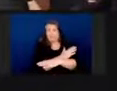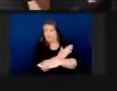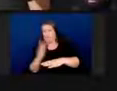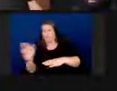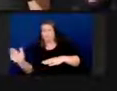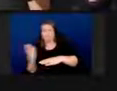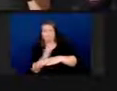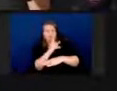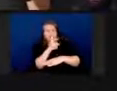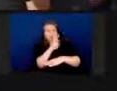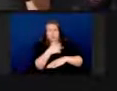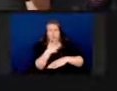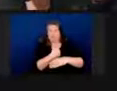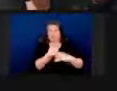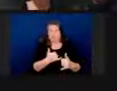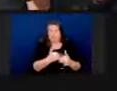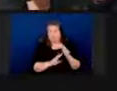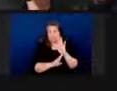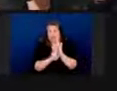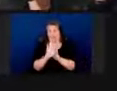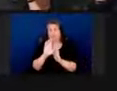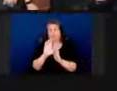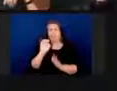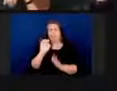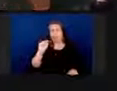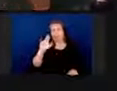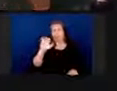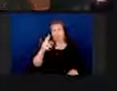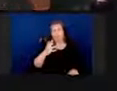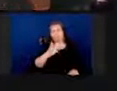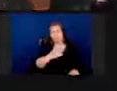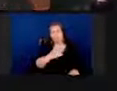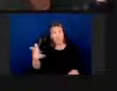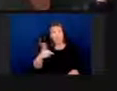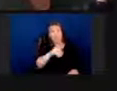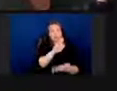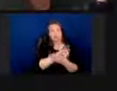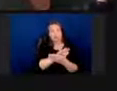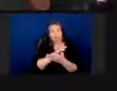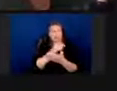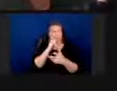بالنسبة طبعا للجدول الزمني، هنا حاليا نحن